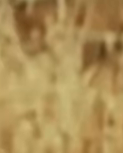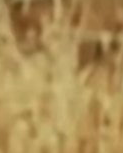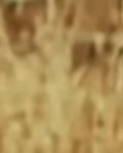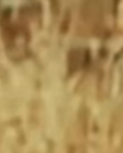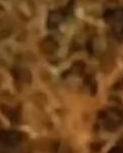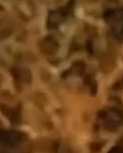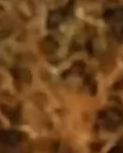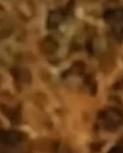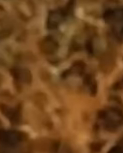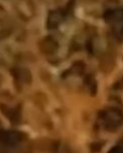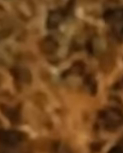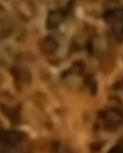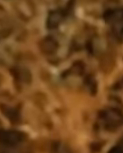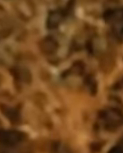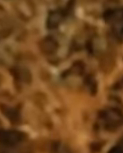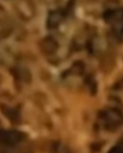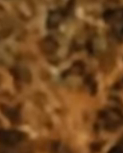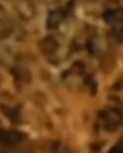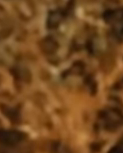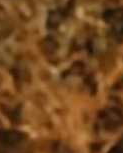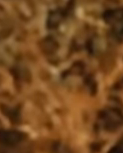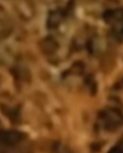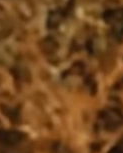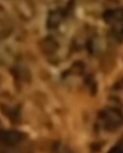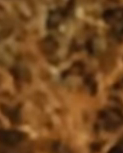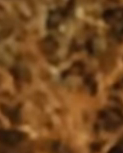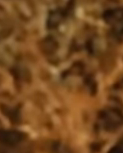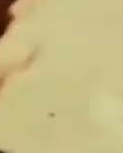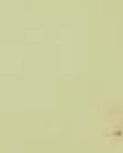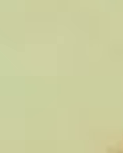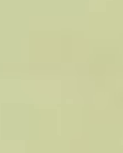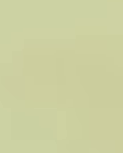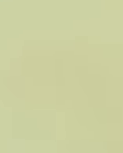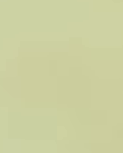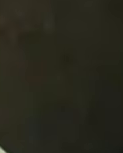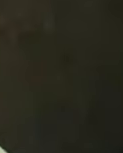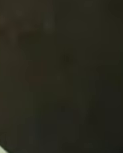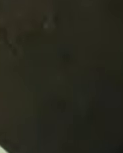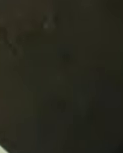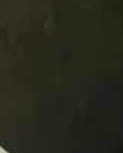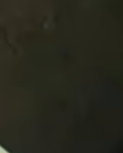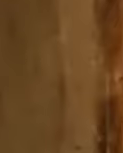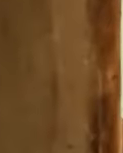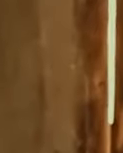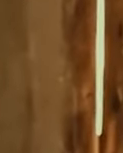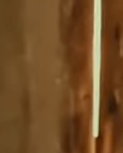sebenta ngemandla kuNkulunkulu siwathi kahle thina emadlodi la kasimelana